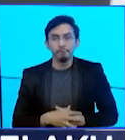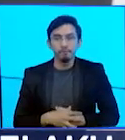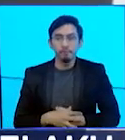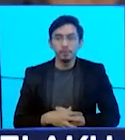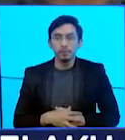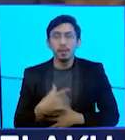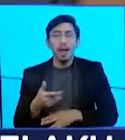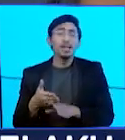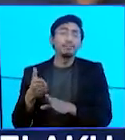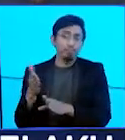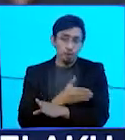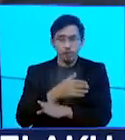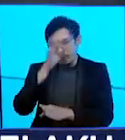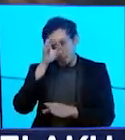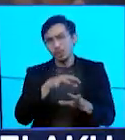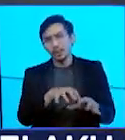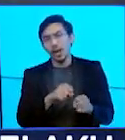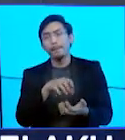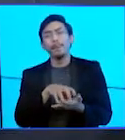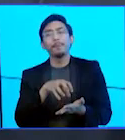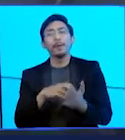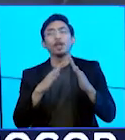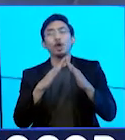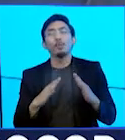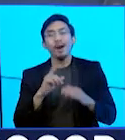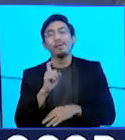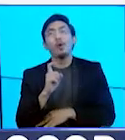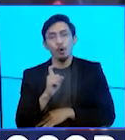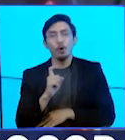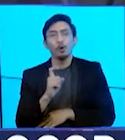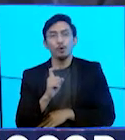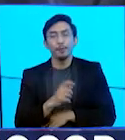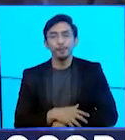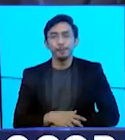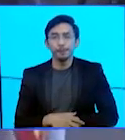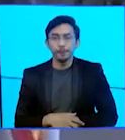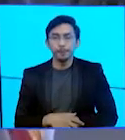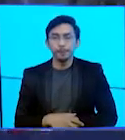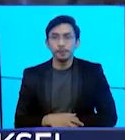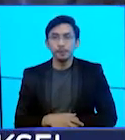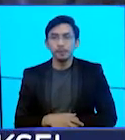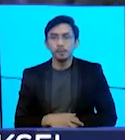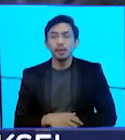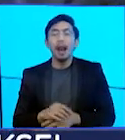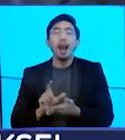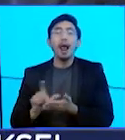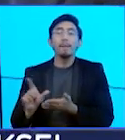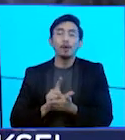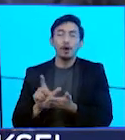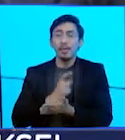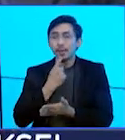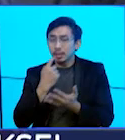Sebelumnya, aparat menangkap pelaku di sebuah rumah kontrakan di kawasan Bogor, Jawa Barat. Oleh yang dilaporkan itu pencemaran nama baik, fitnah, dan